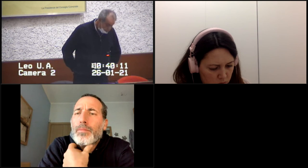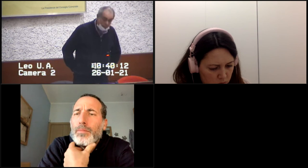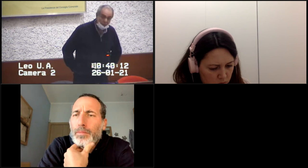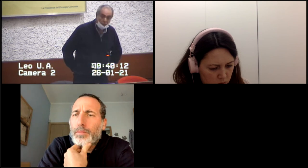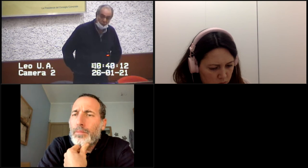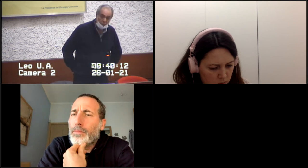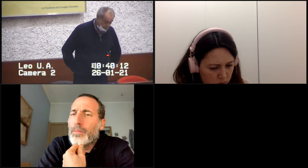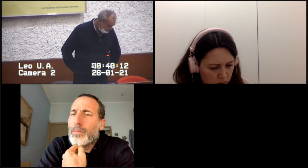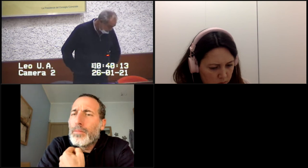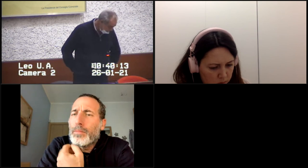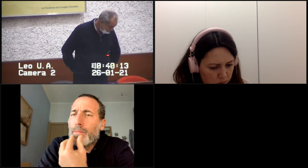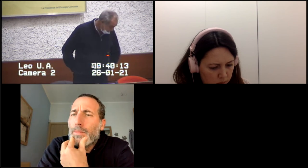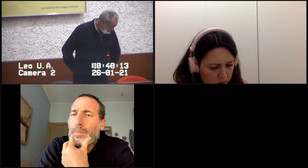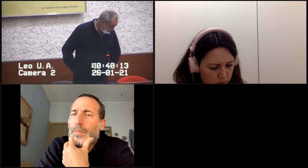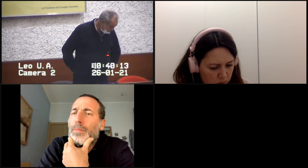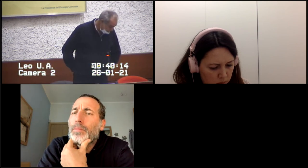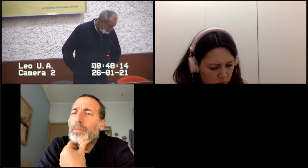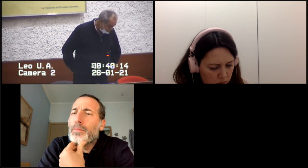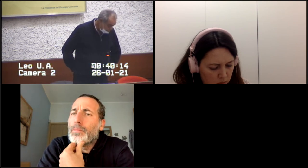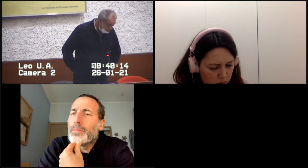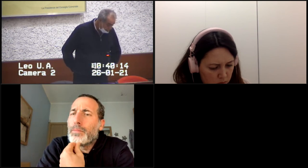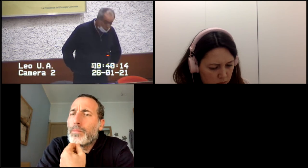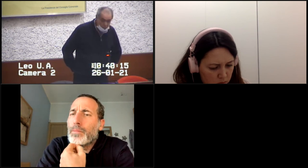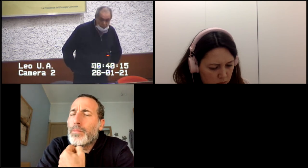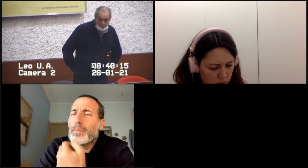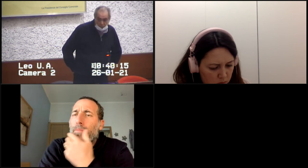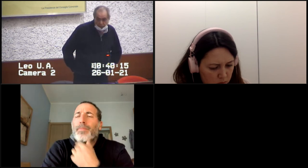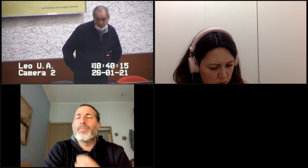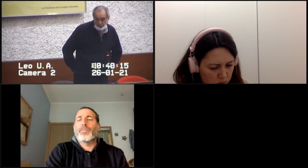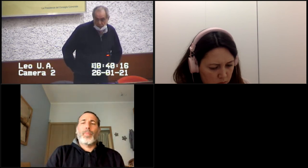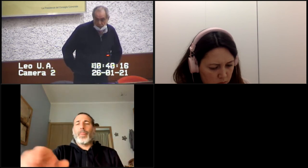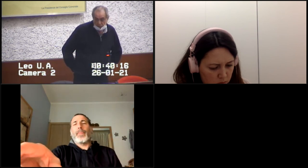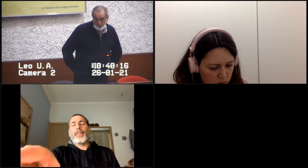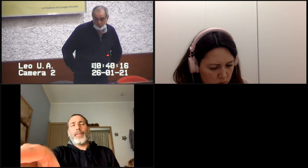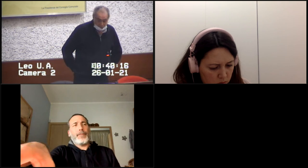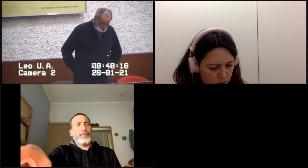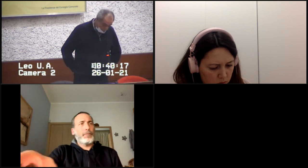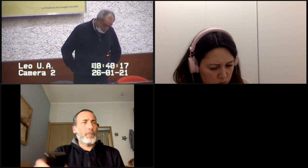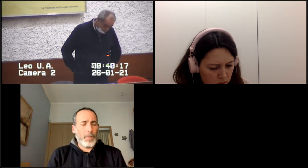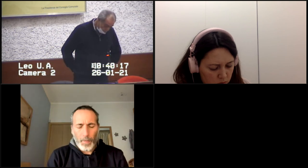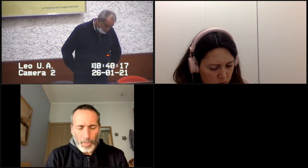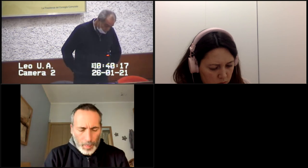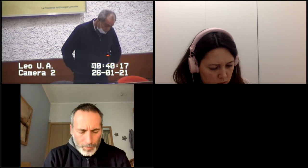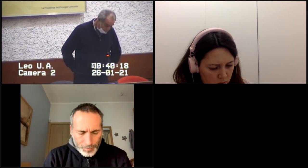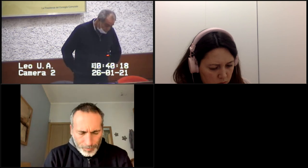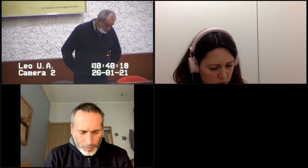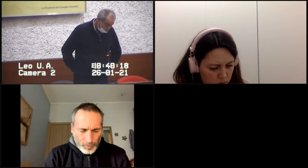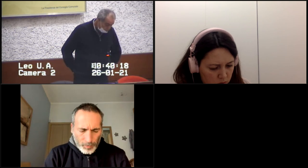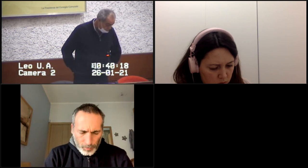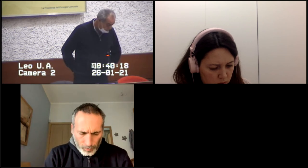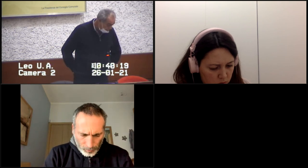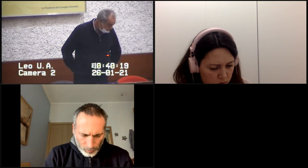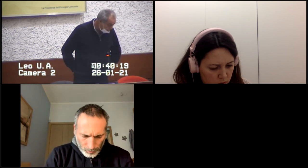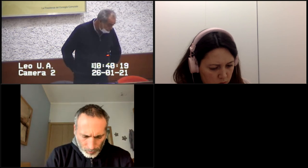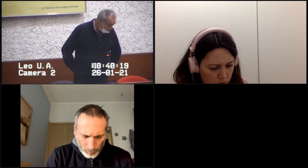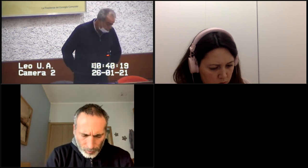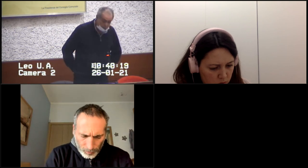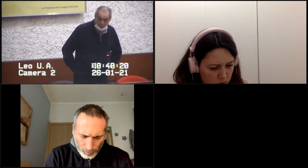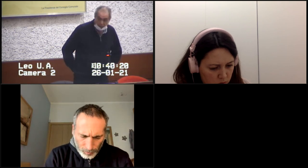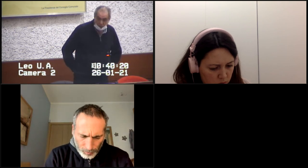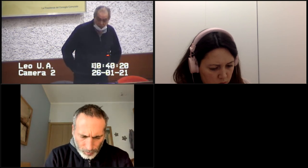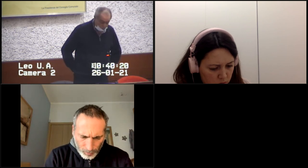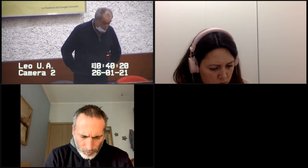mozione che parla del dottor Trezzi. Però diciamo come non essere d'accordo su quanto ha detto il consigliere Vino, su altre